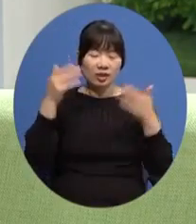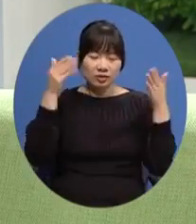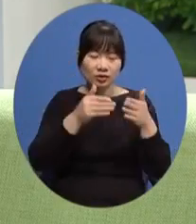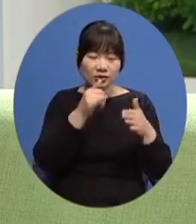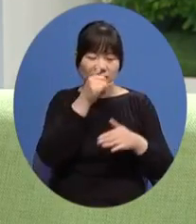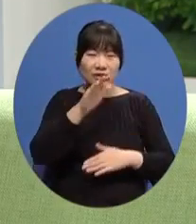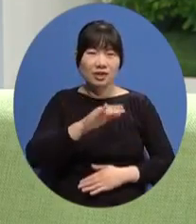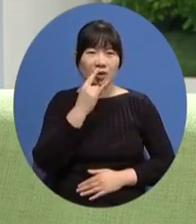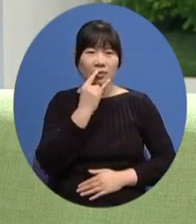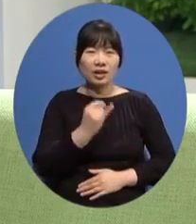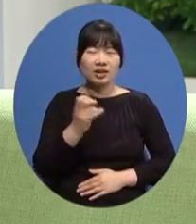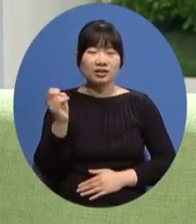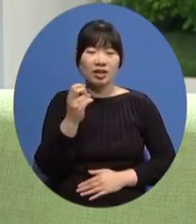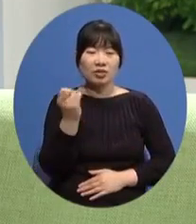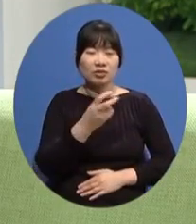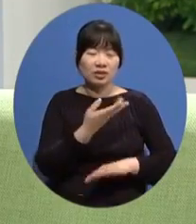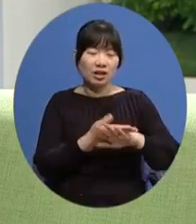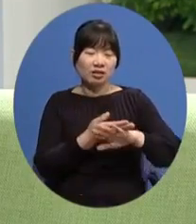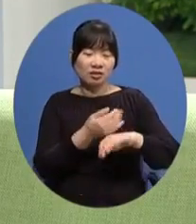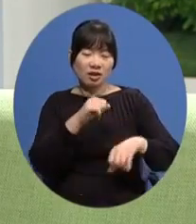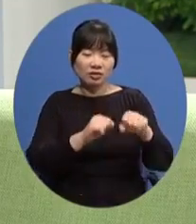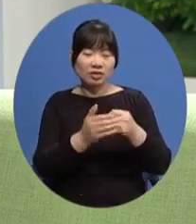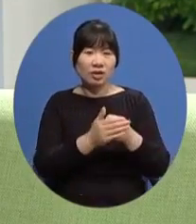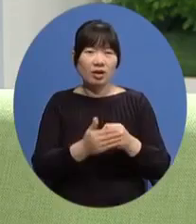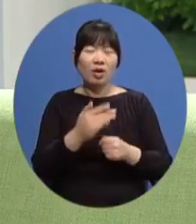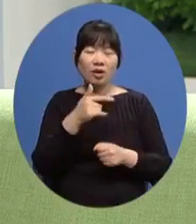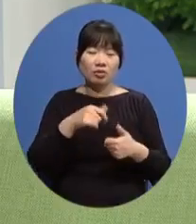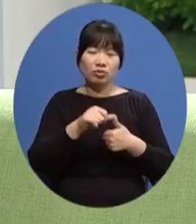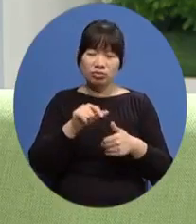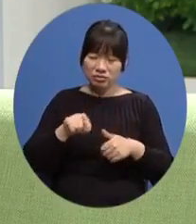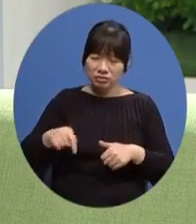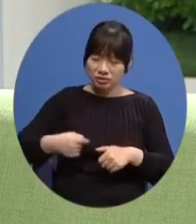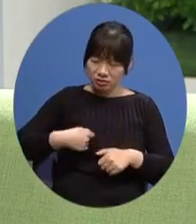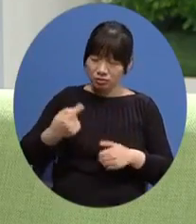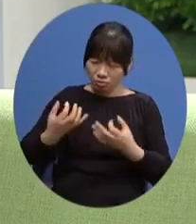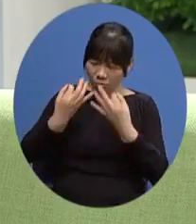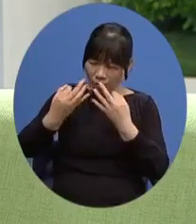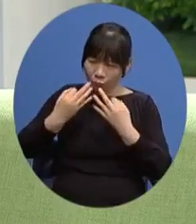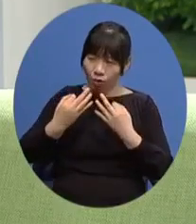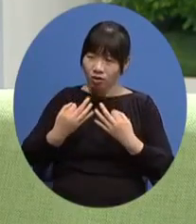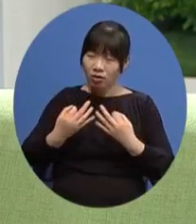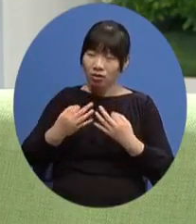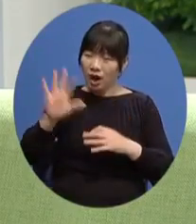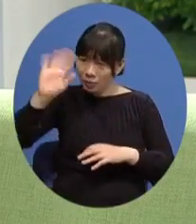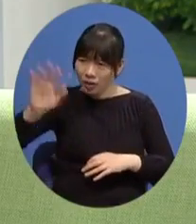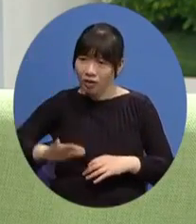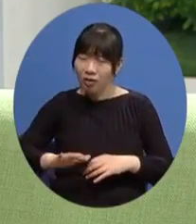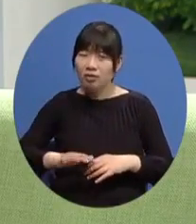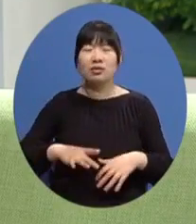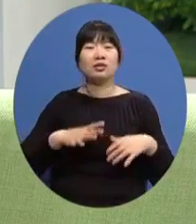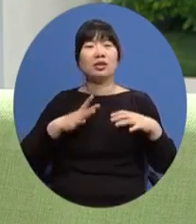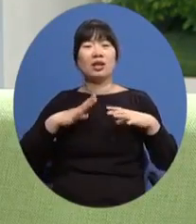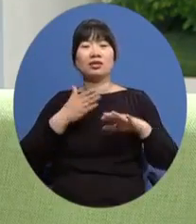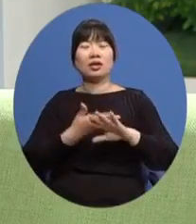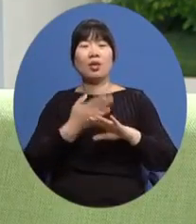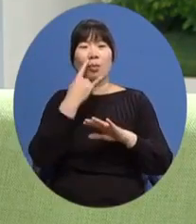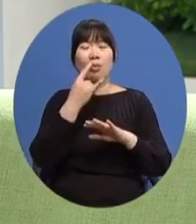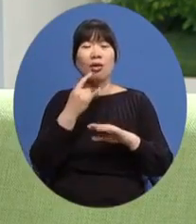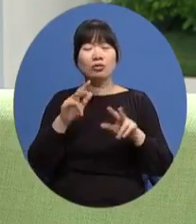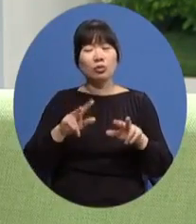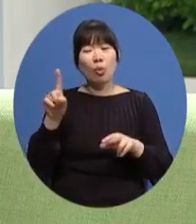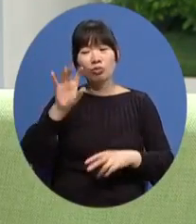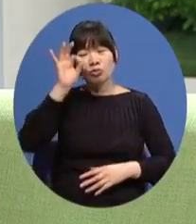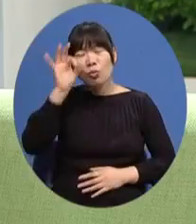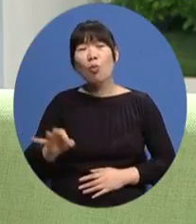열중하고 있는데 엄마가 자꾸 다른 거를 하니까 건우가 나 지금 이거 하는 거 안 보여요? 라고 하는 거. 이건 잘난 척이 아니라 엄마 지금